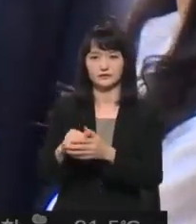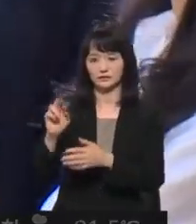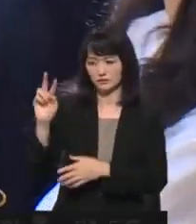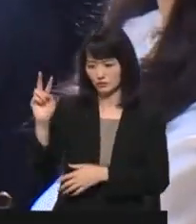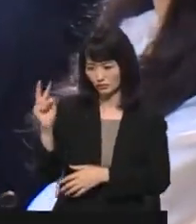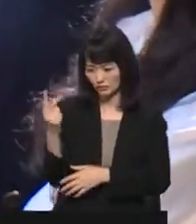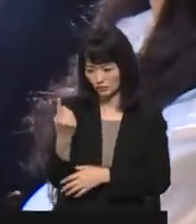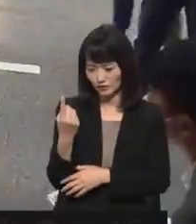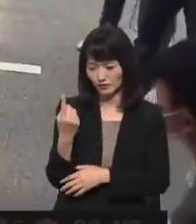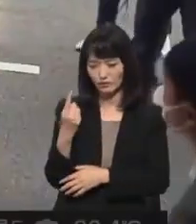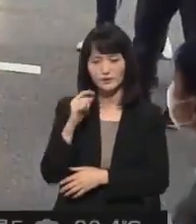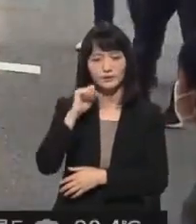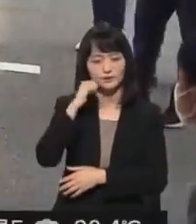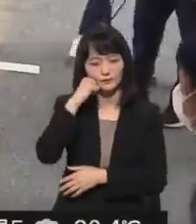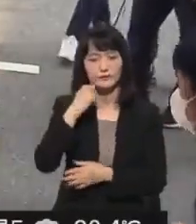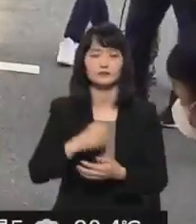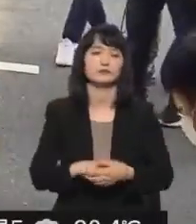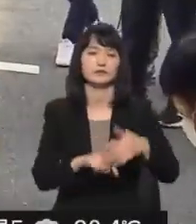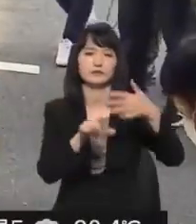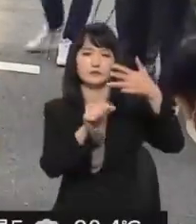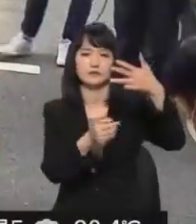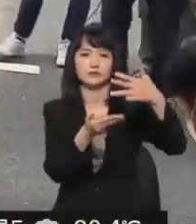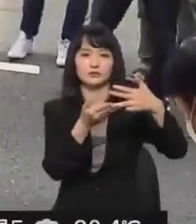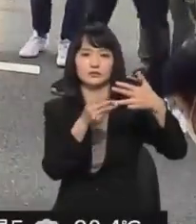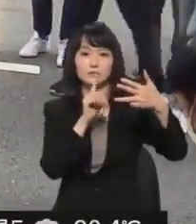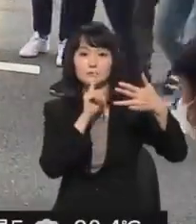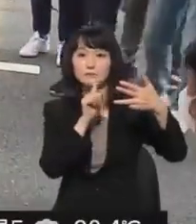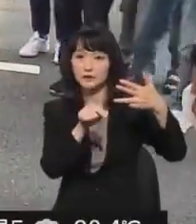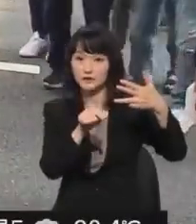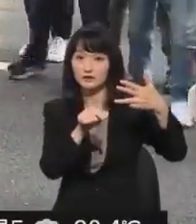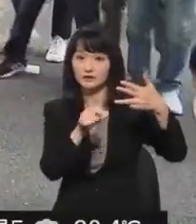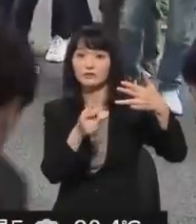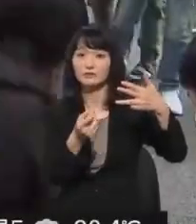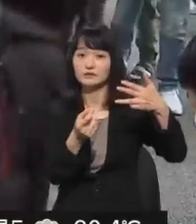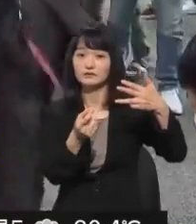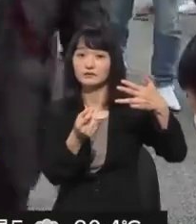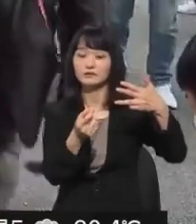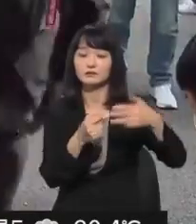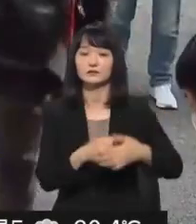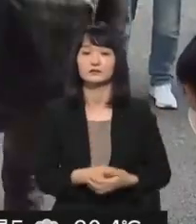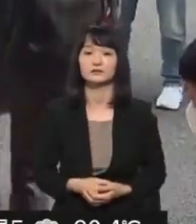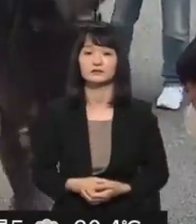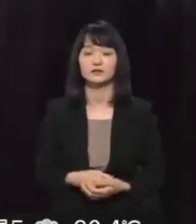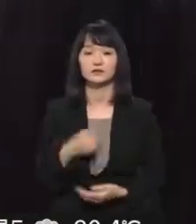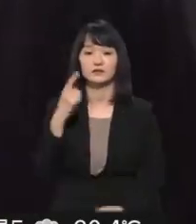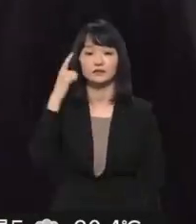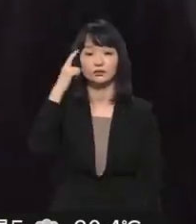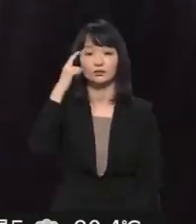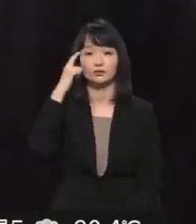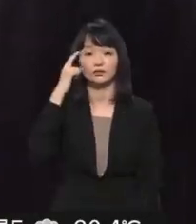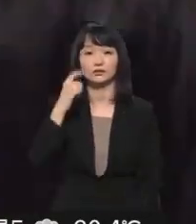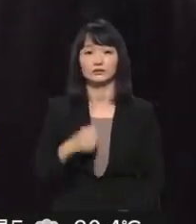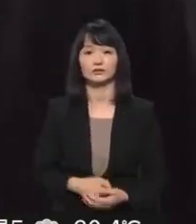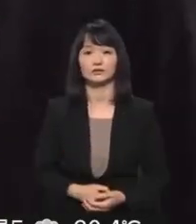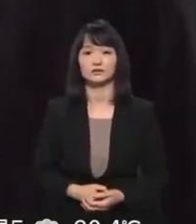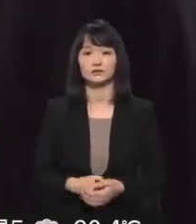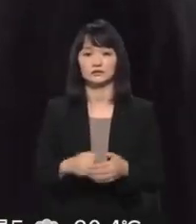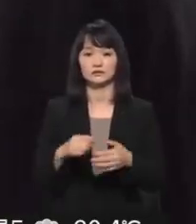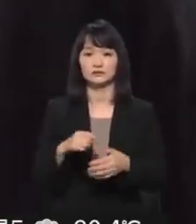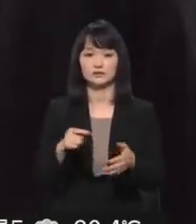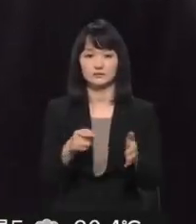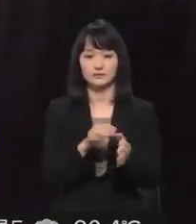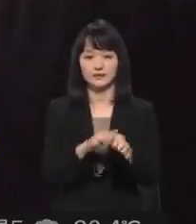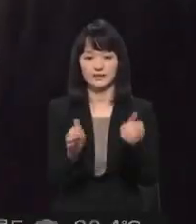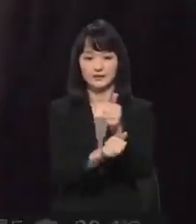상황이구요 저는 이제 8월초 상황에서 저런 이야기는 나왔을 것 같아요 예 저도 왜냐하면 이제 가처분 신청 을 하겠다는